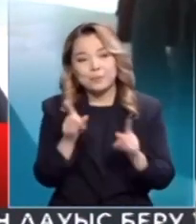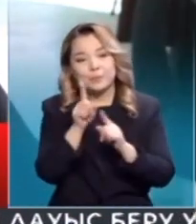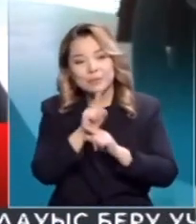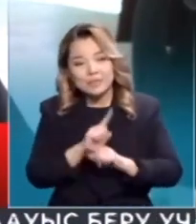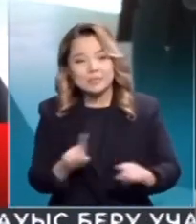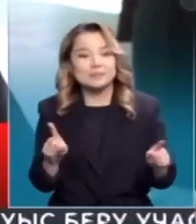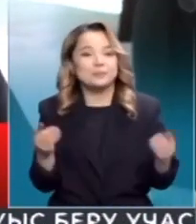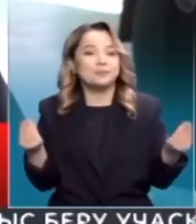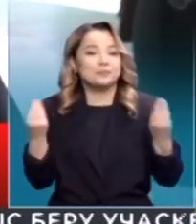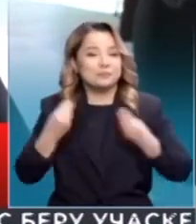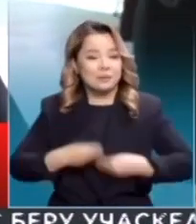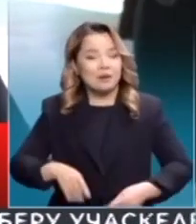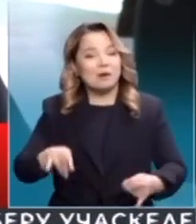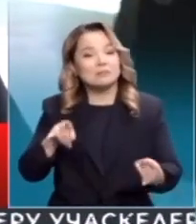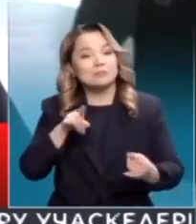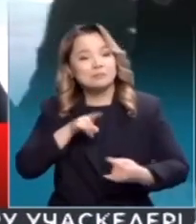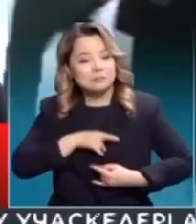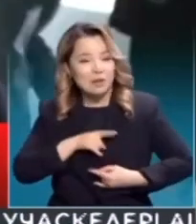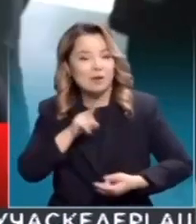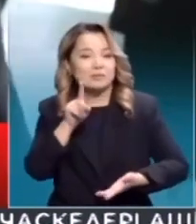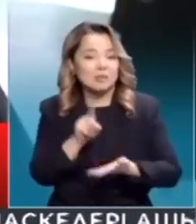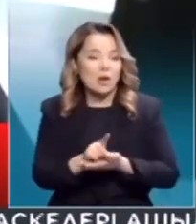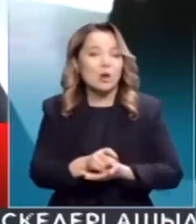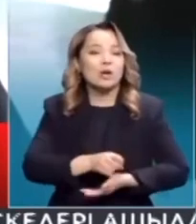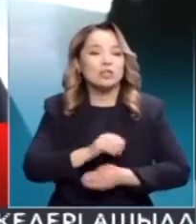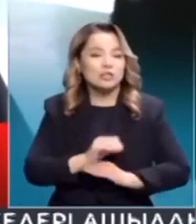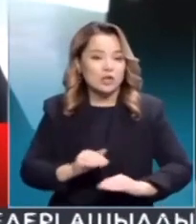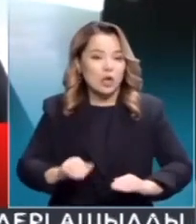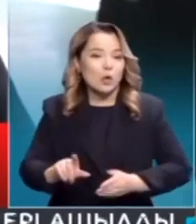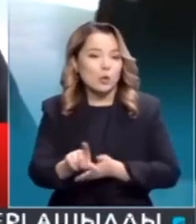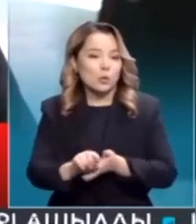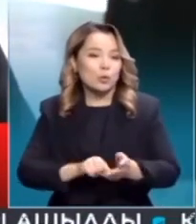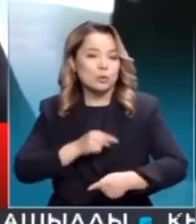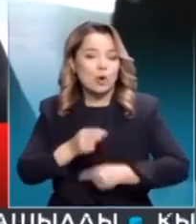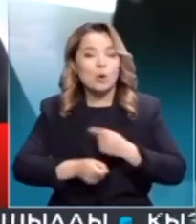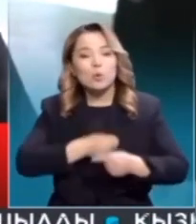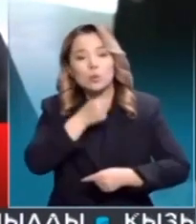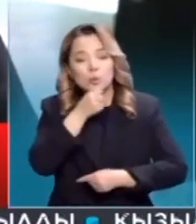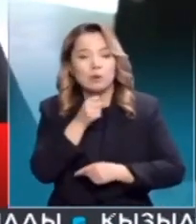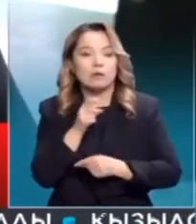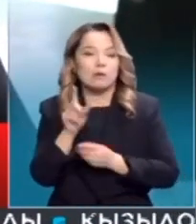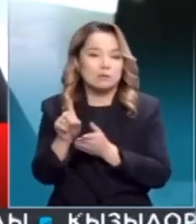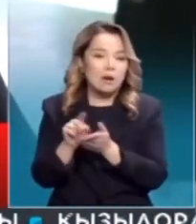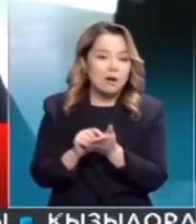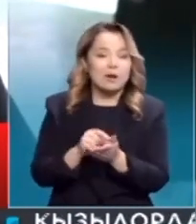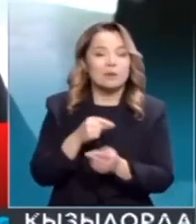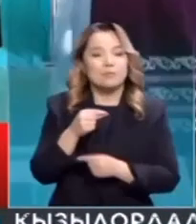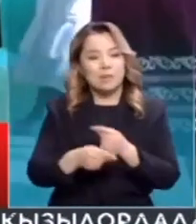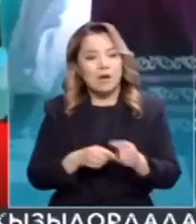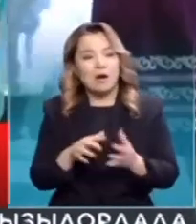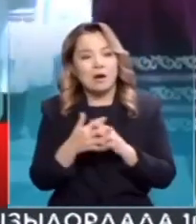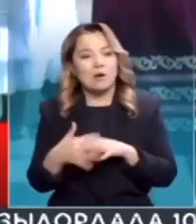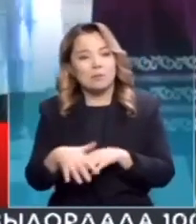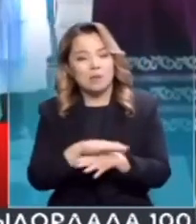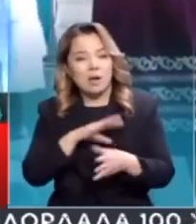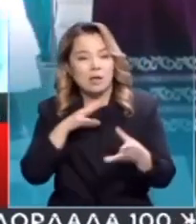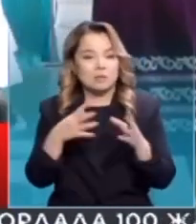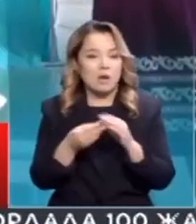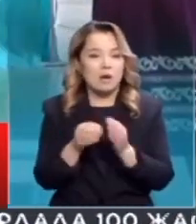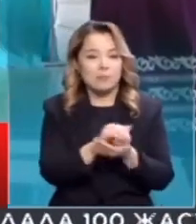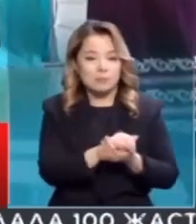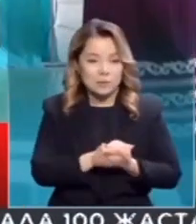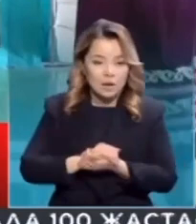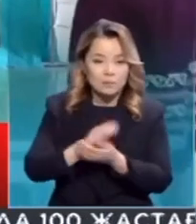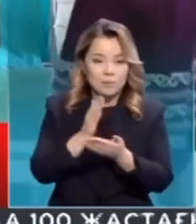нақыштарымызды біз әрдайым кішілерге үлгі етіп, үлкендерден өнеге алған ауылымыз. Болашақта